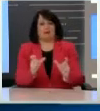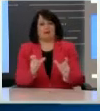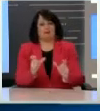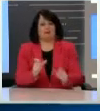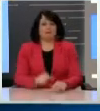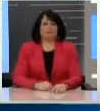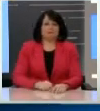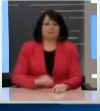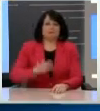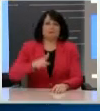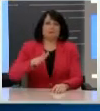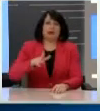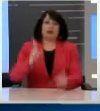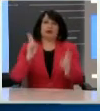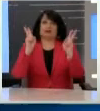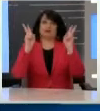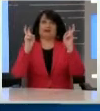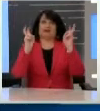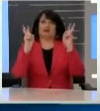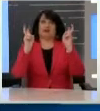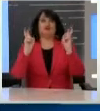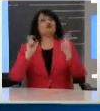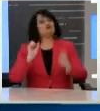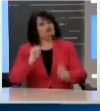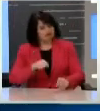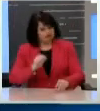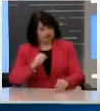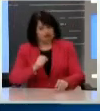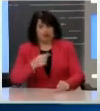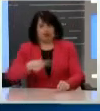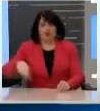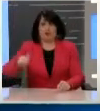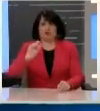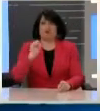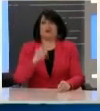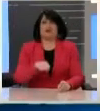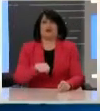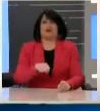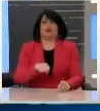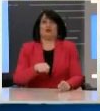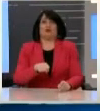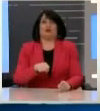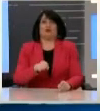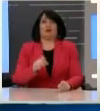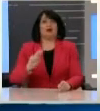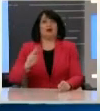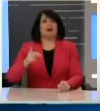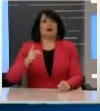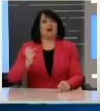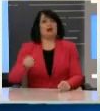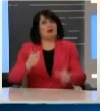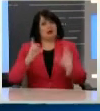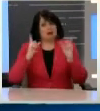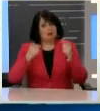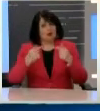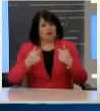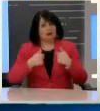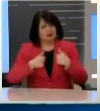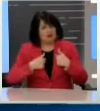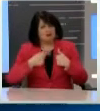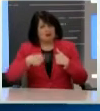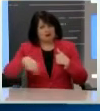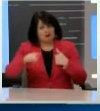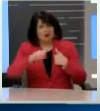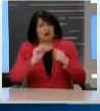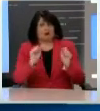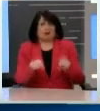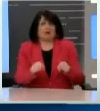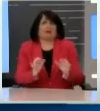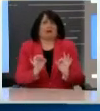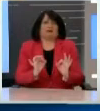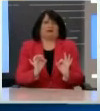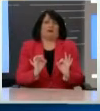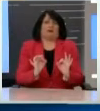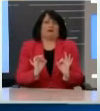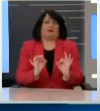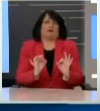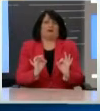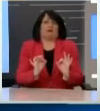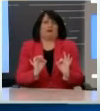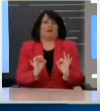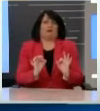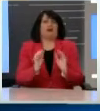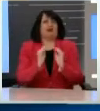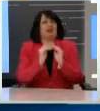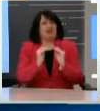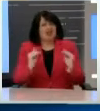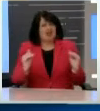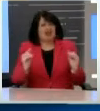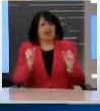Προφανώς στους μεγάλους τίτλους συμφωνούμε και νομίζω ότι συμφωνούμε όλοι και η εξωματική αντιπολίτευση και εμείς και εσείς για αυτά που λέμε για την